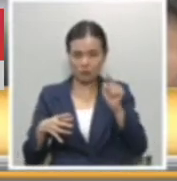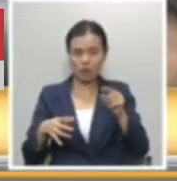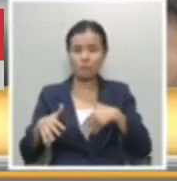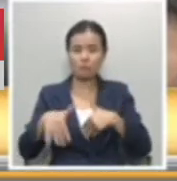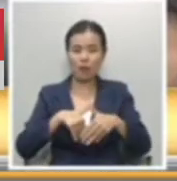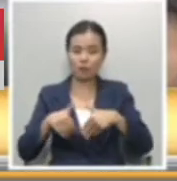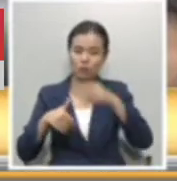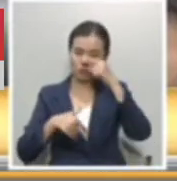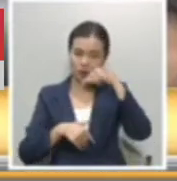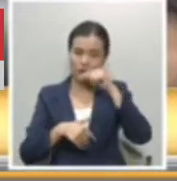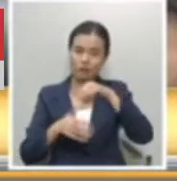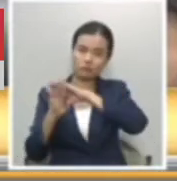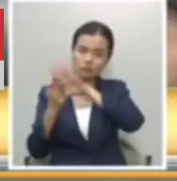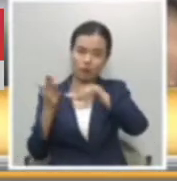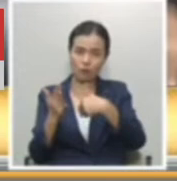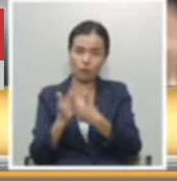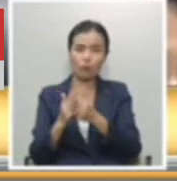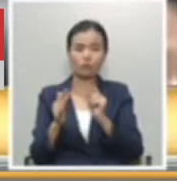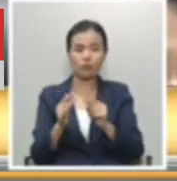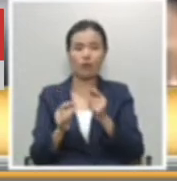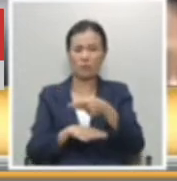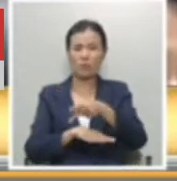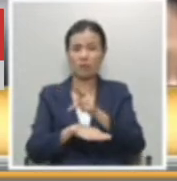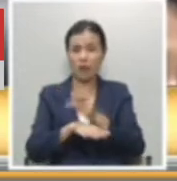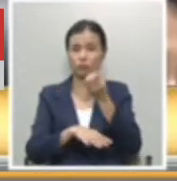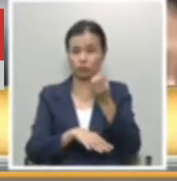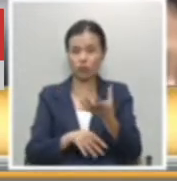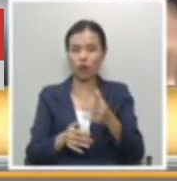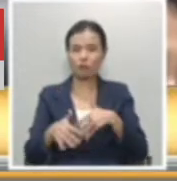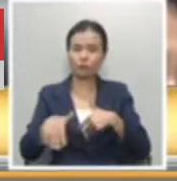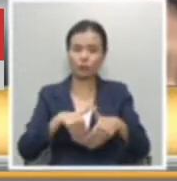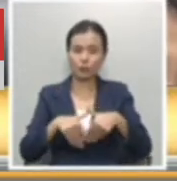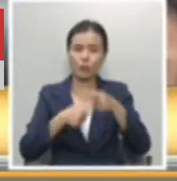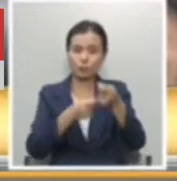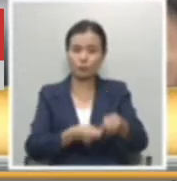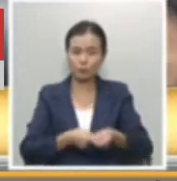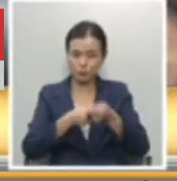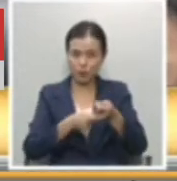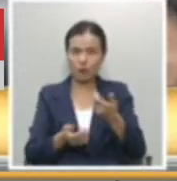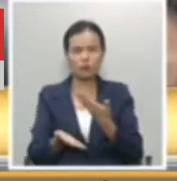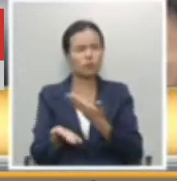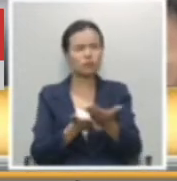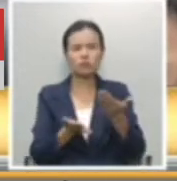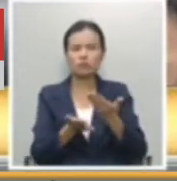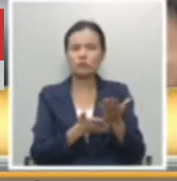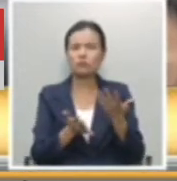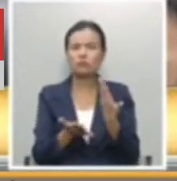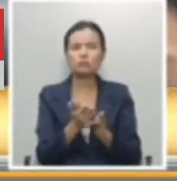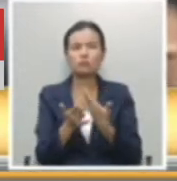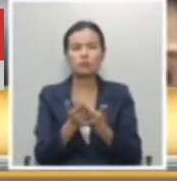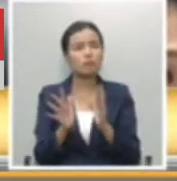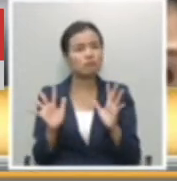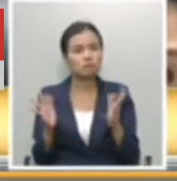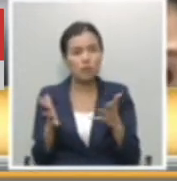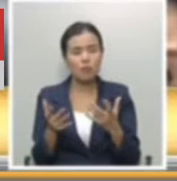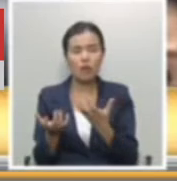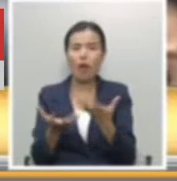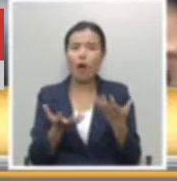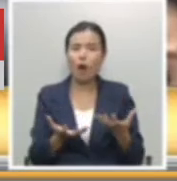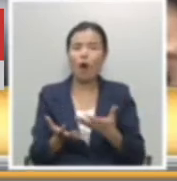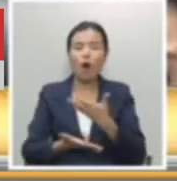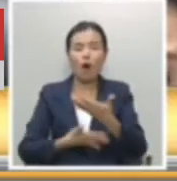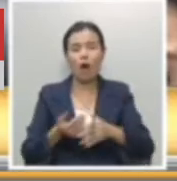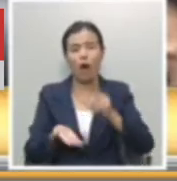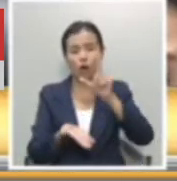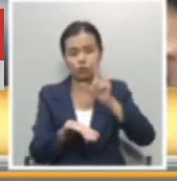ากรท่านประธานครับส่วนใหญ่พี่น้องเกษตรกรขาดกำลังซื้อทั้งสิ้นครับผลผลิตราคาตกน